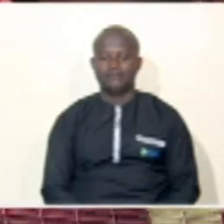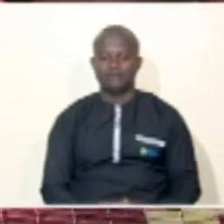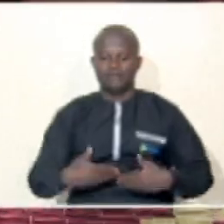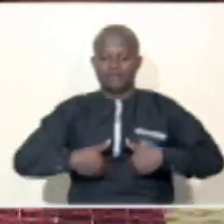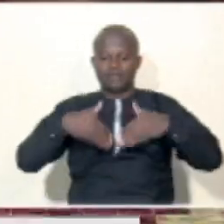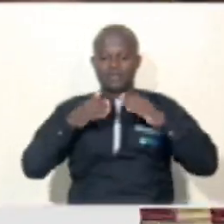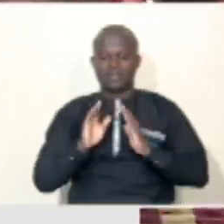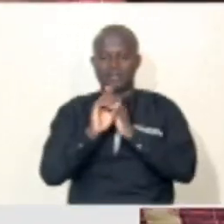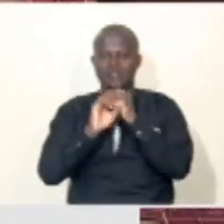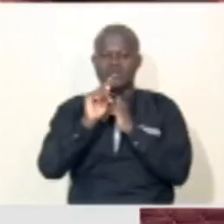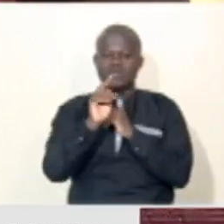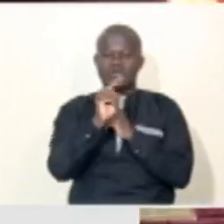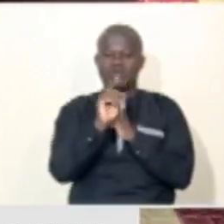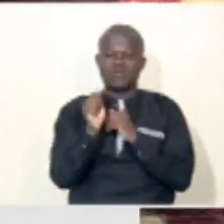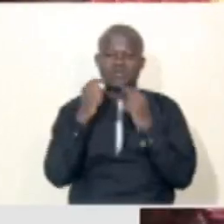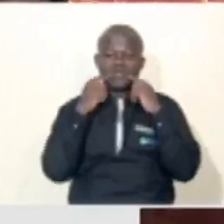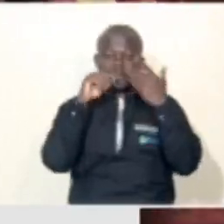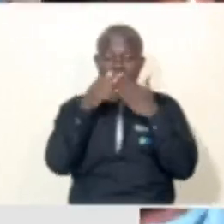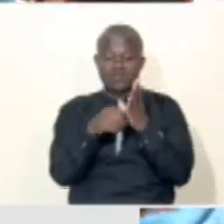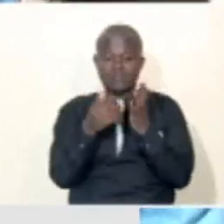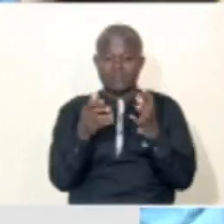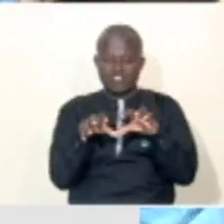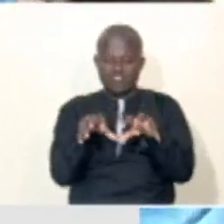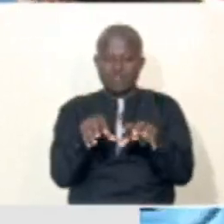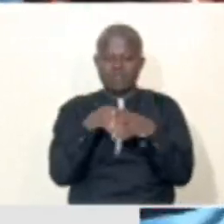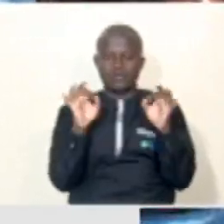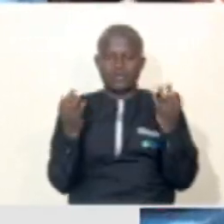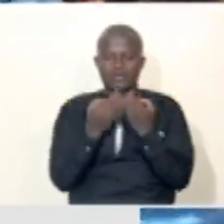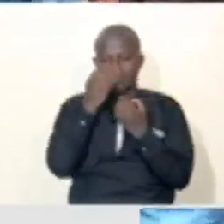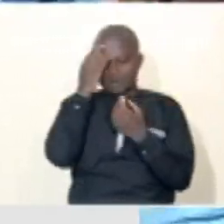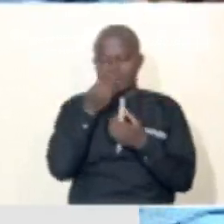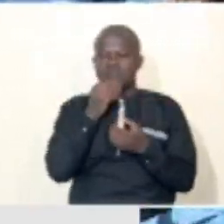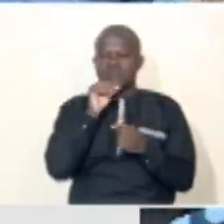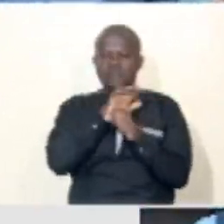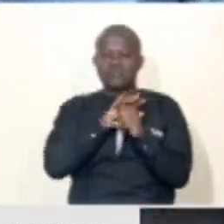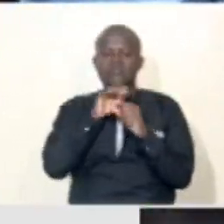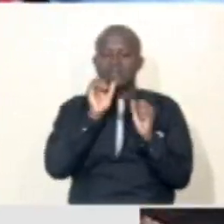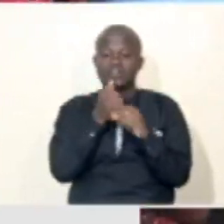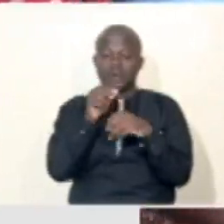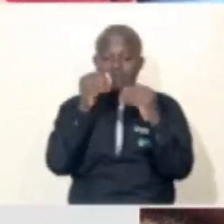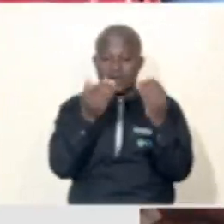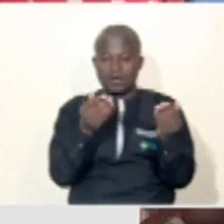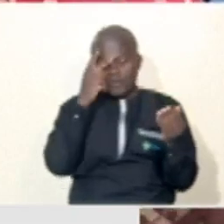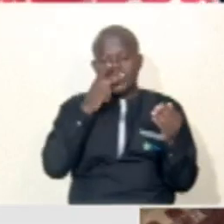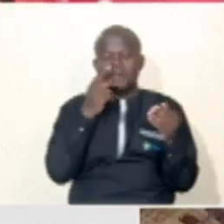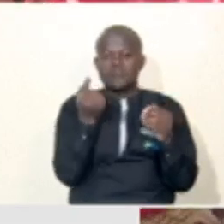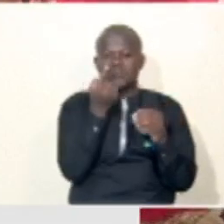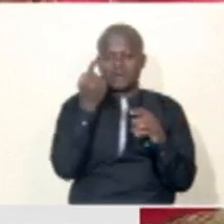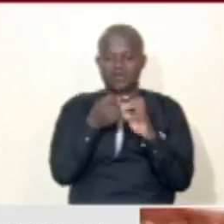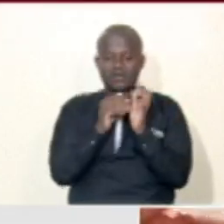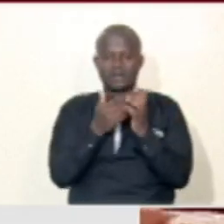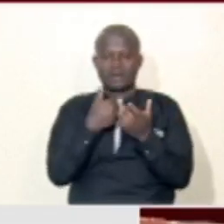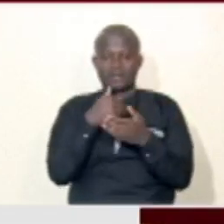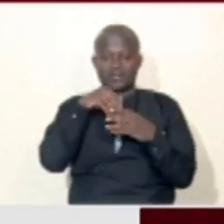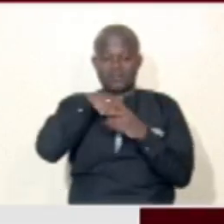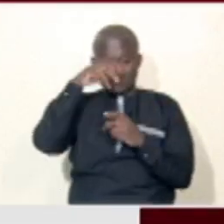Urubyiruko rwo mu karere ka Kayonza ruravuga ko ikibazo cy'abana bagwingira mu miryango kubera ingituzuye kitaharirwa ababyeyi bonyine ahubwo ko